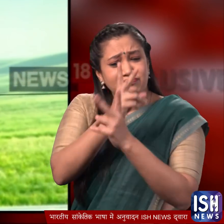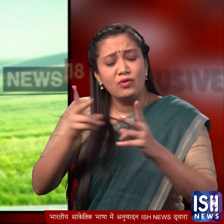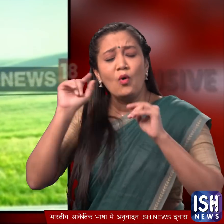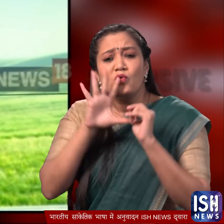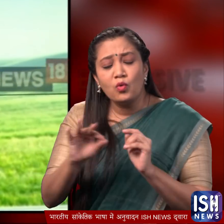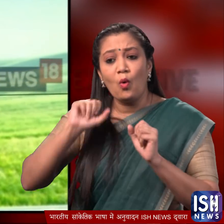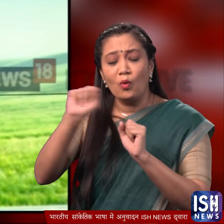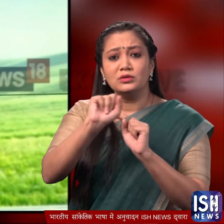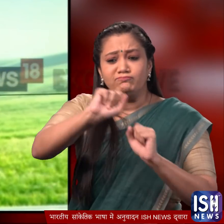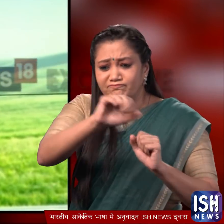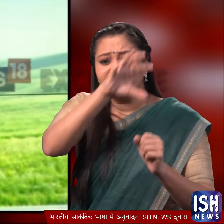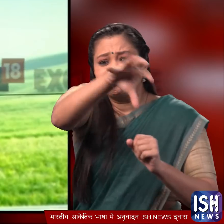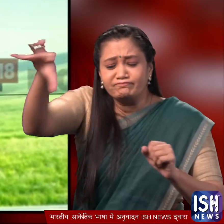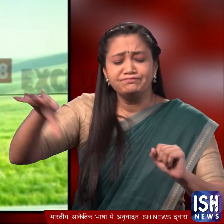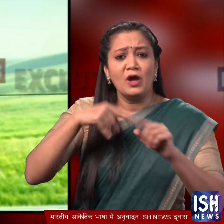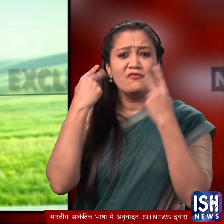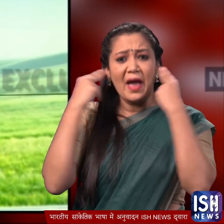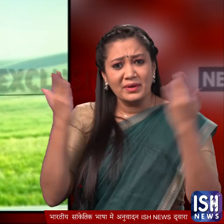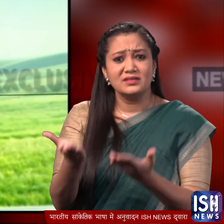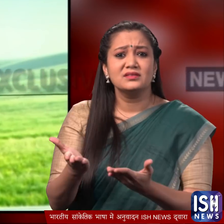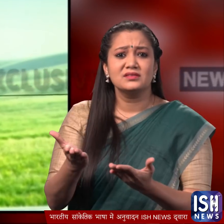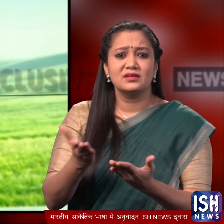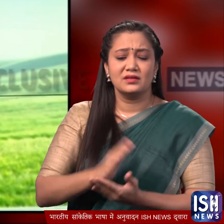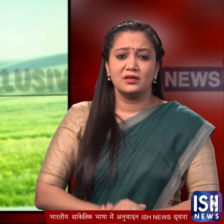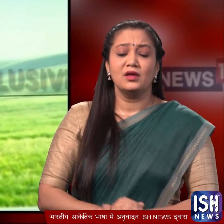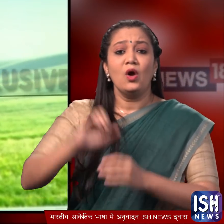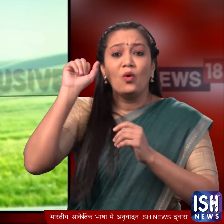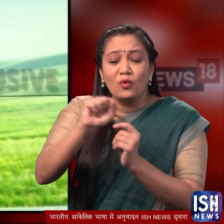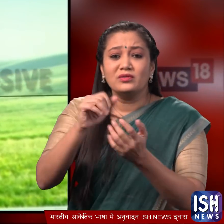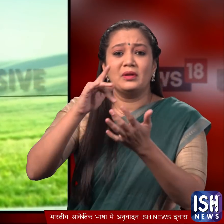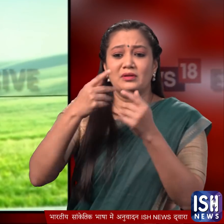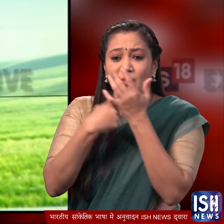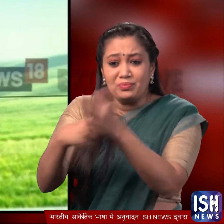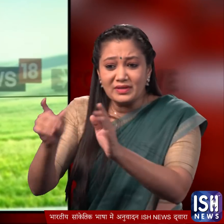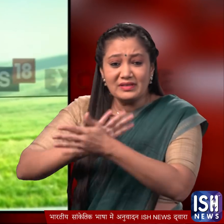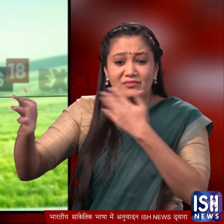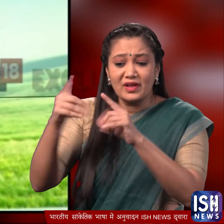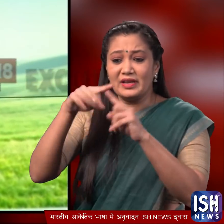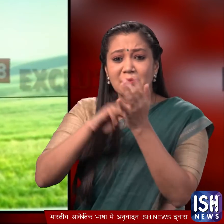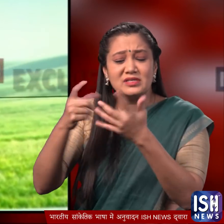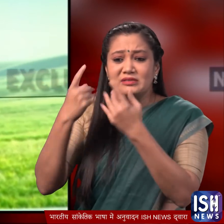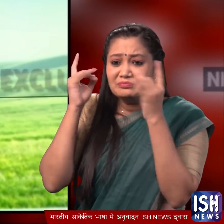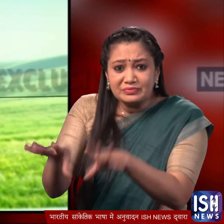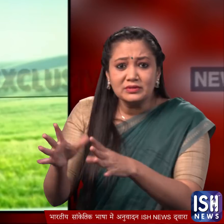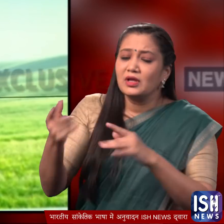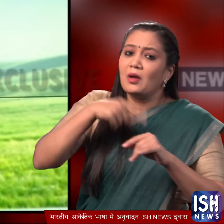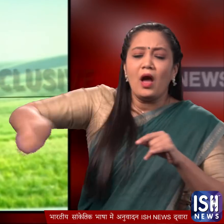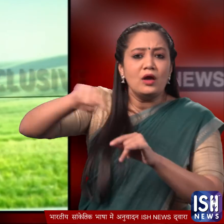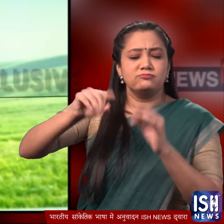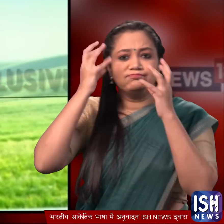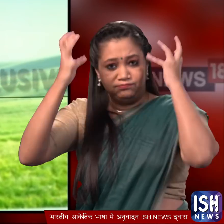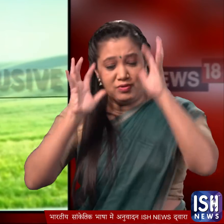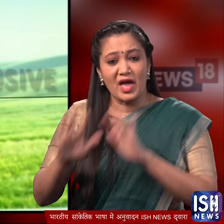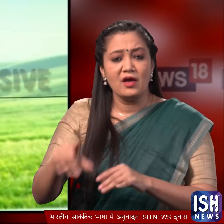ये सब अपने अपने इलाके में टीएमसी का चेहरा हुआ करते थे। इनके पार्टी छोड़ने को टीएमसी के नेता चाहकर भी नजरअंदाज नहीं कर सकते,